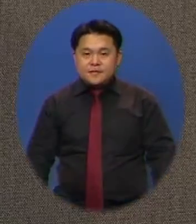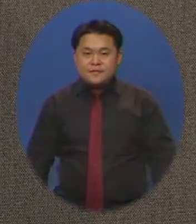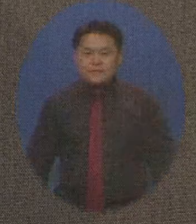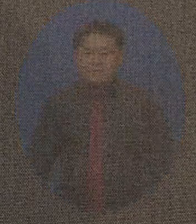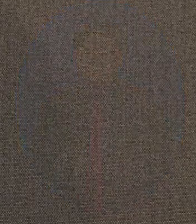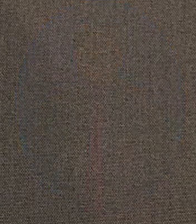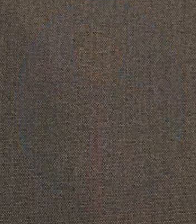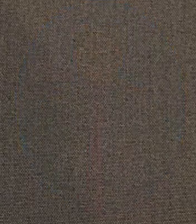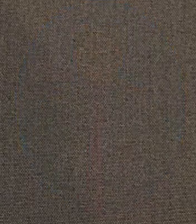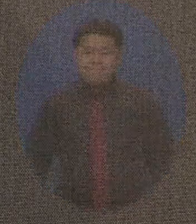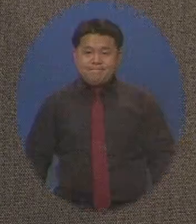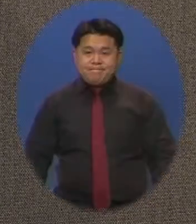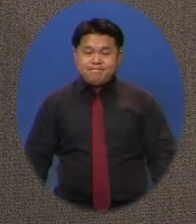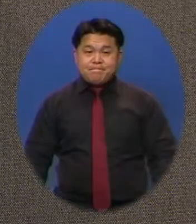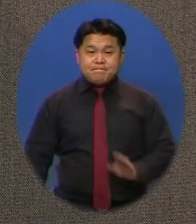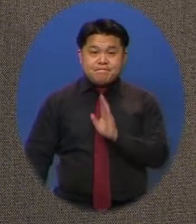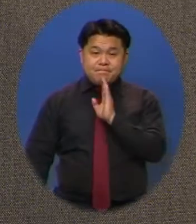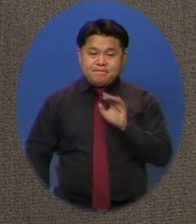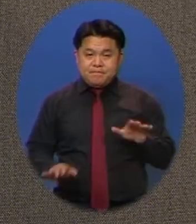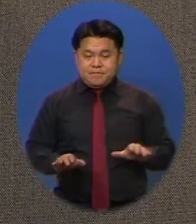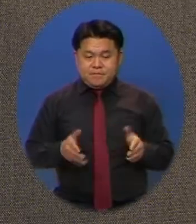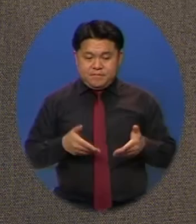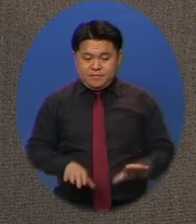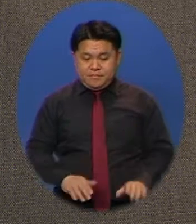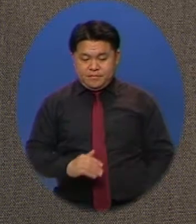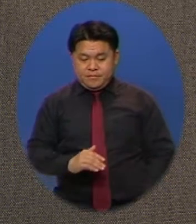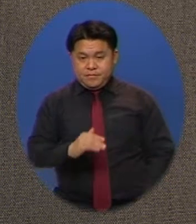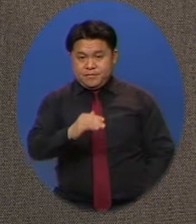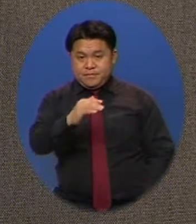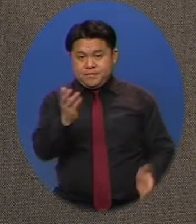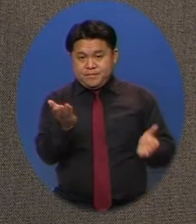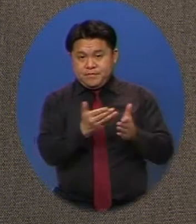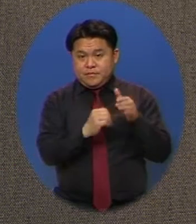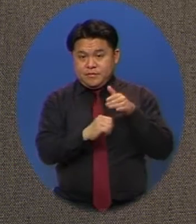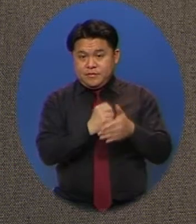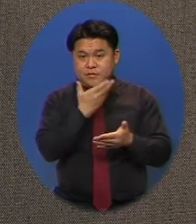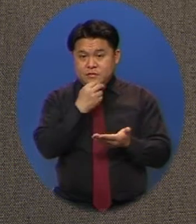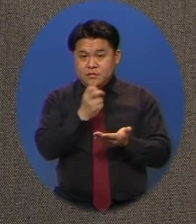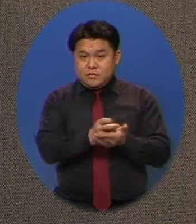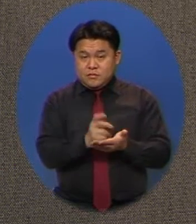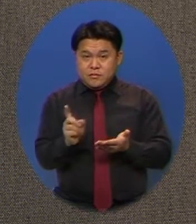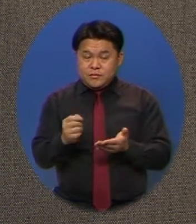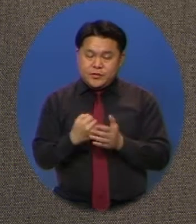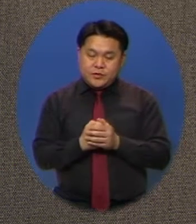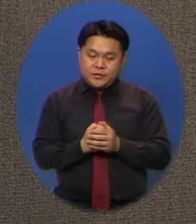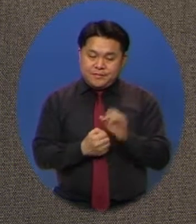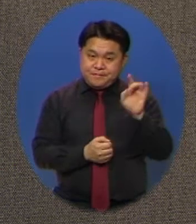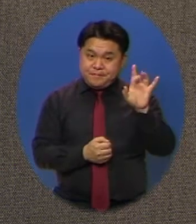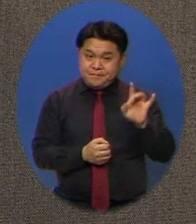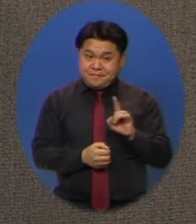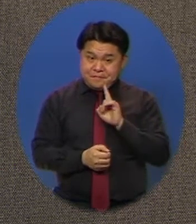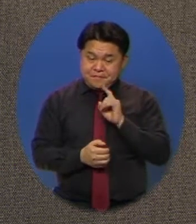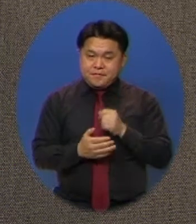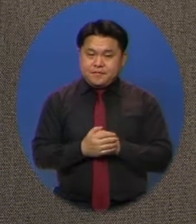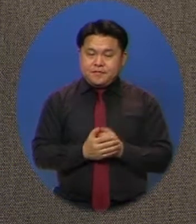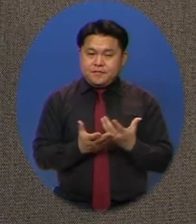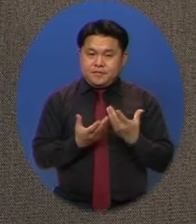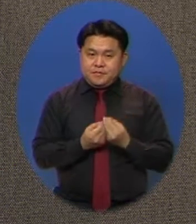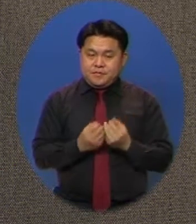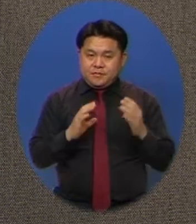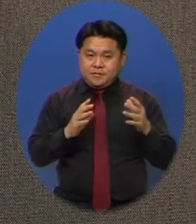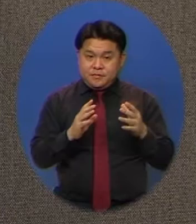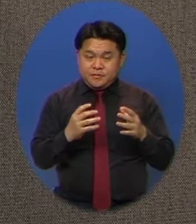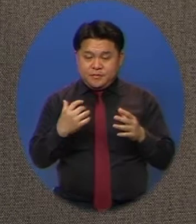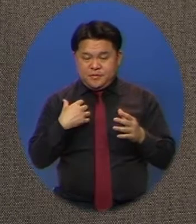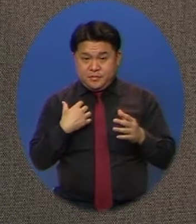예, 그렇습니다. 지금 생애 주기별 맞춤형 복지 제도를 하나하나 나열을 해보면